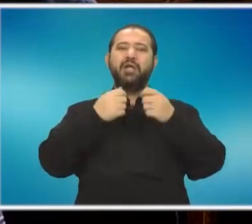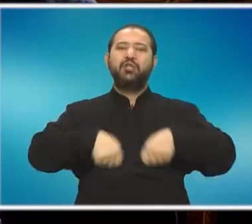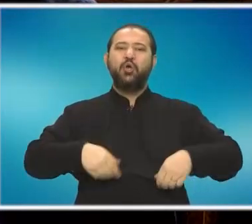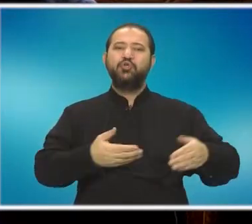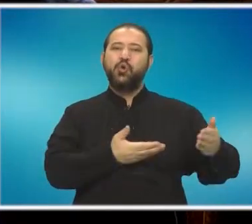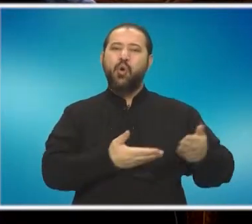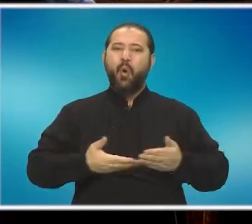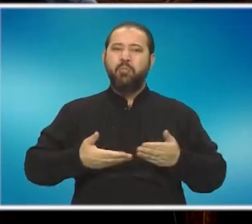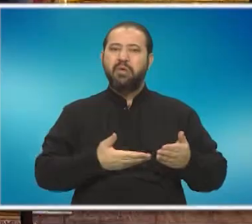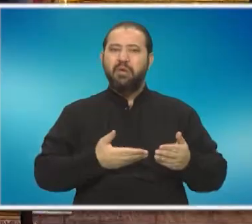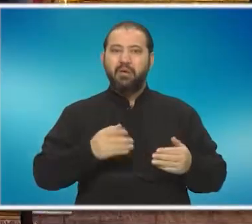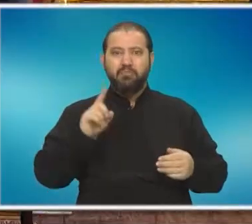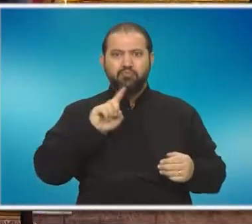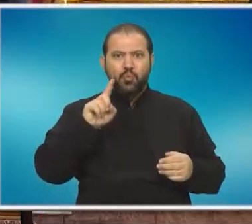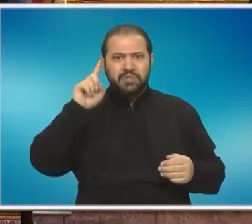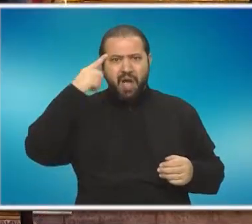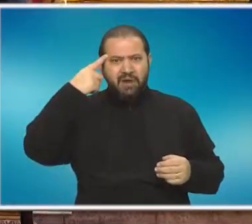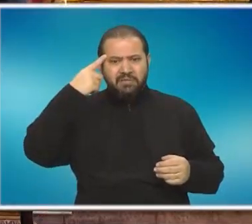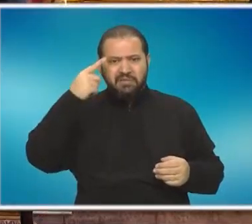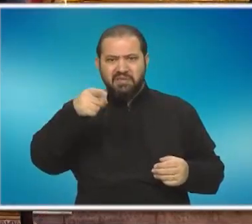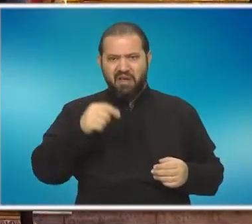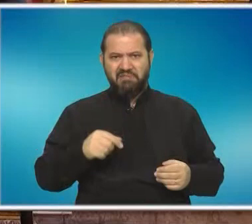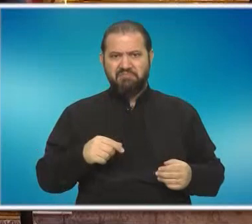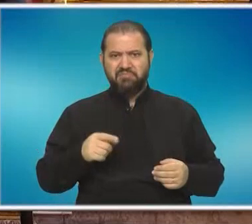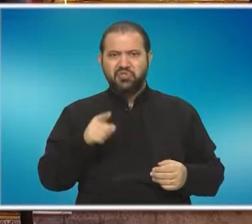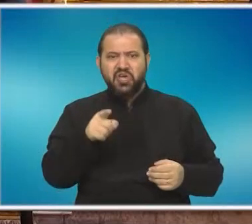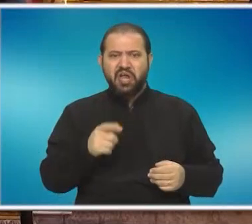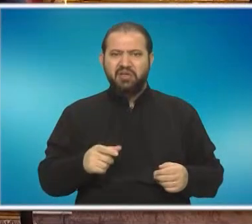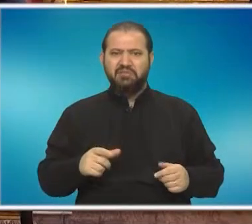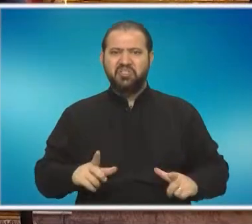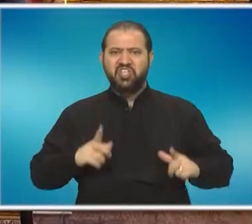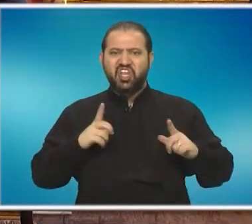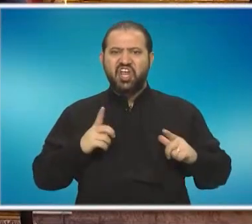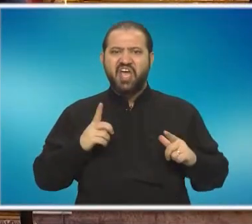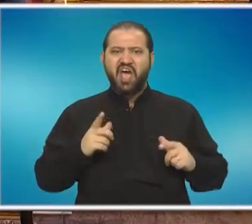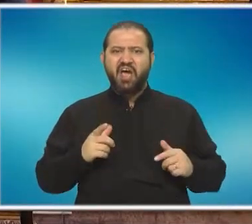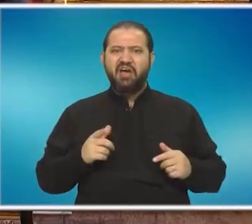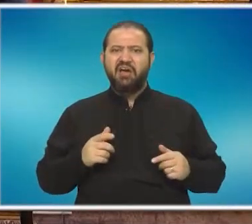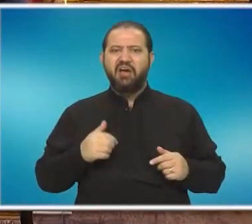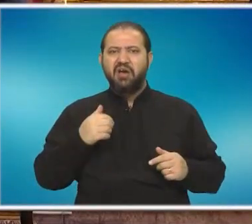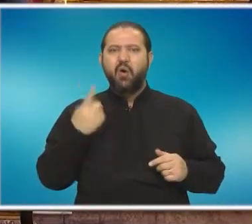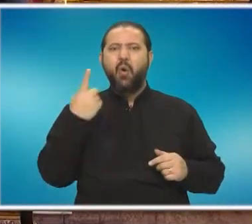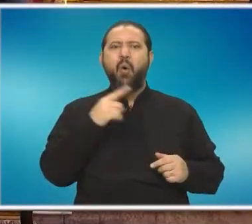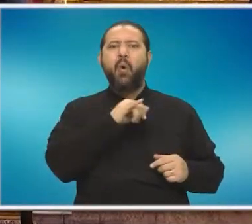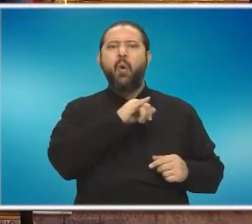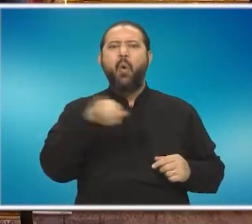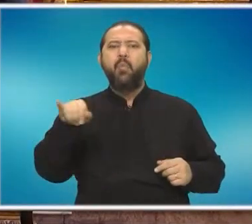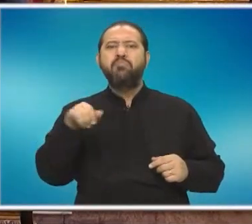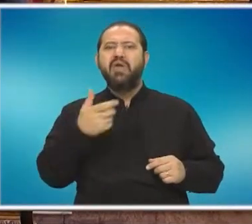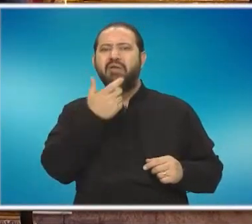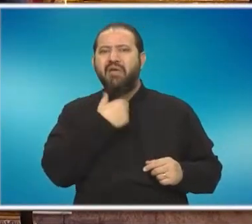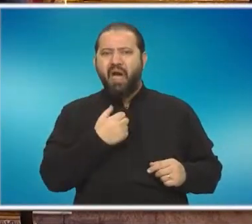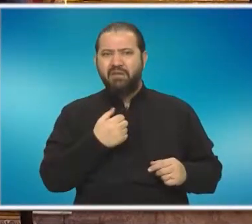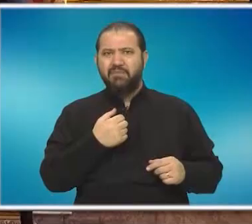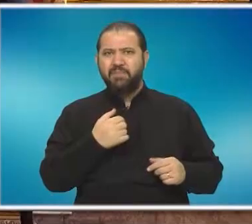Nici măcar nu a analizat, gândindu-se că el va fi veșnic. Când s-a născut acel copil, el avea undeva